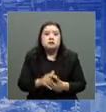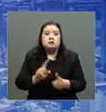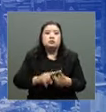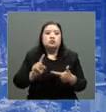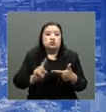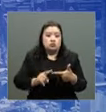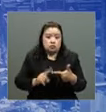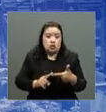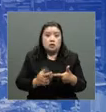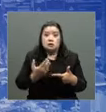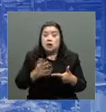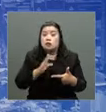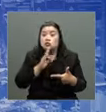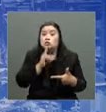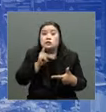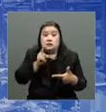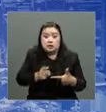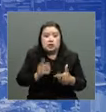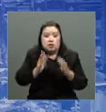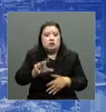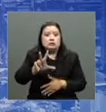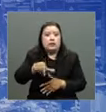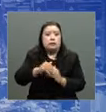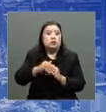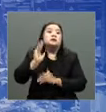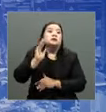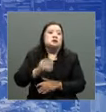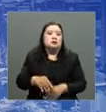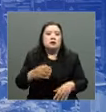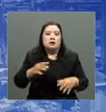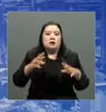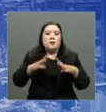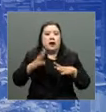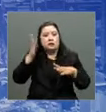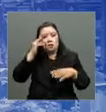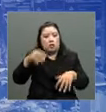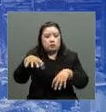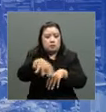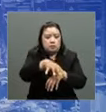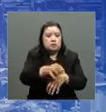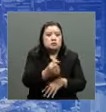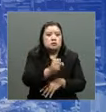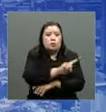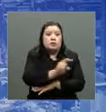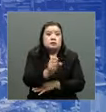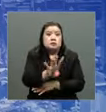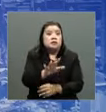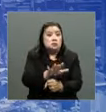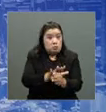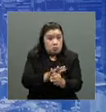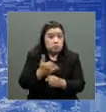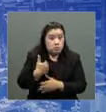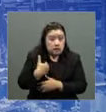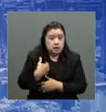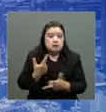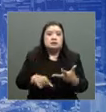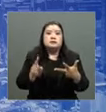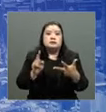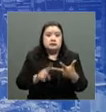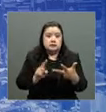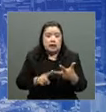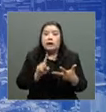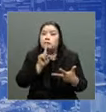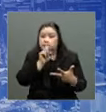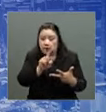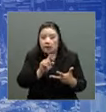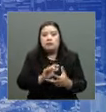ที่2เรื่องของสถานที่การกักตัวเพื่อเฝ้าระวังอาการมีเพียงพอหรือไม่และประเด็นที่3ค่ะเรื่